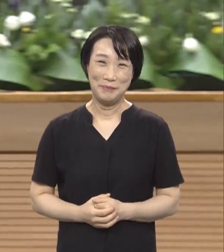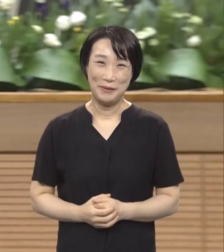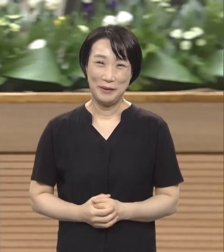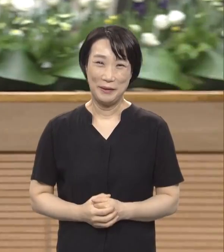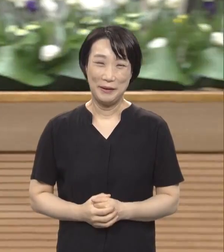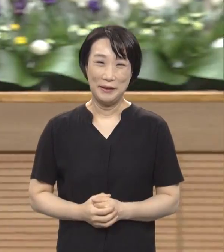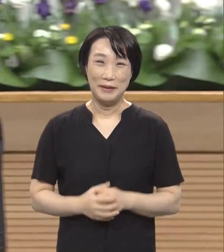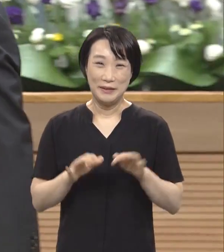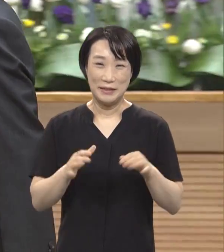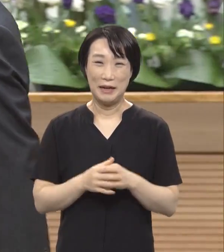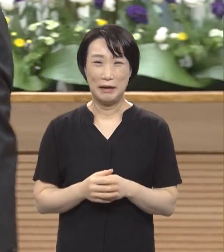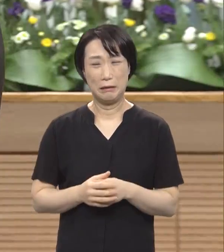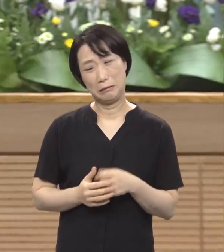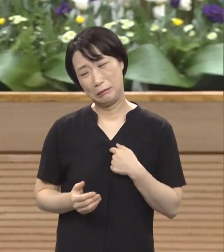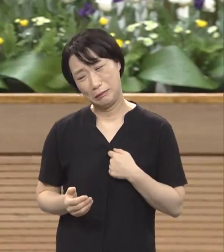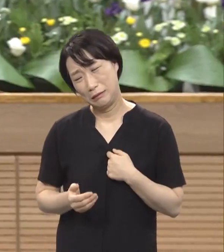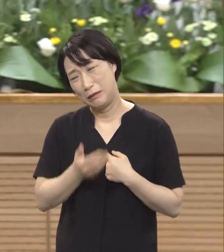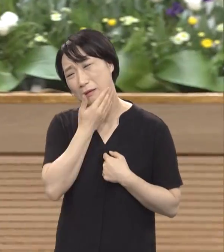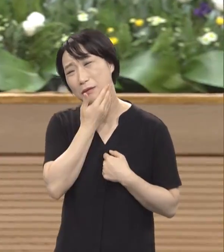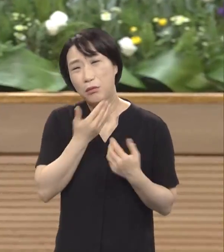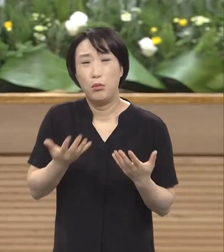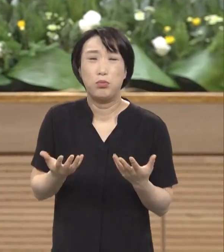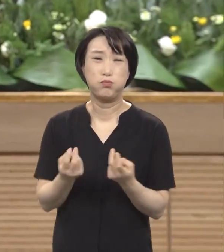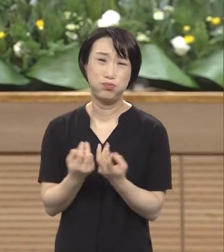그게 버렸잖아요. 응?